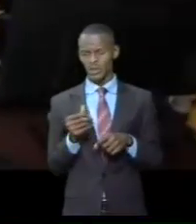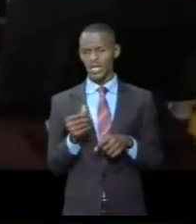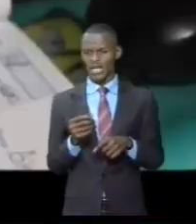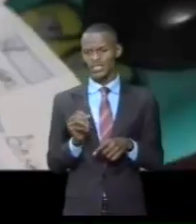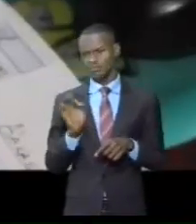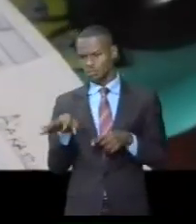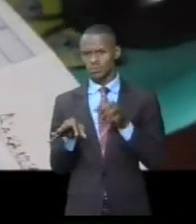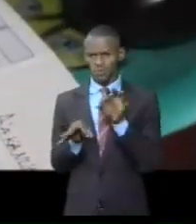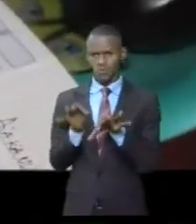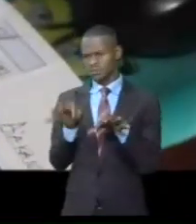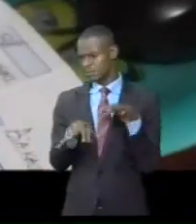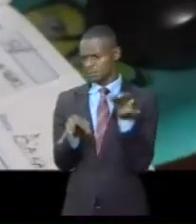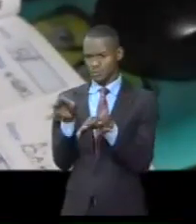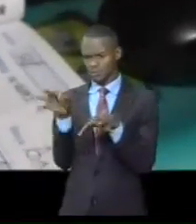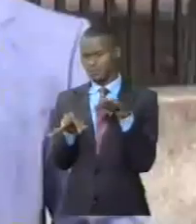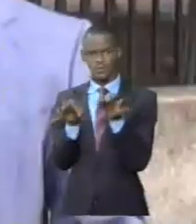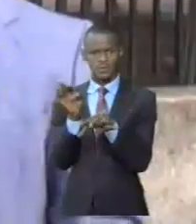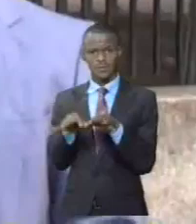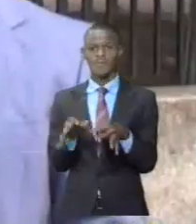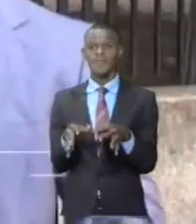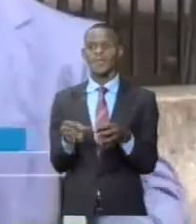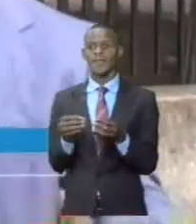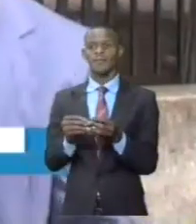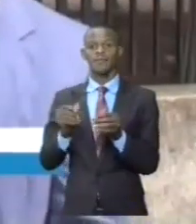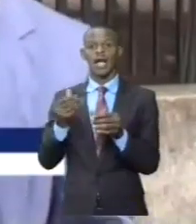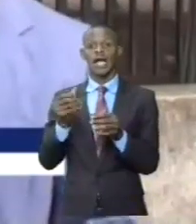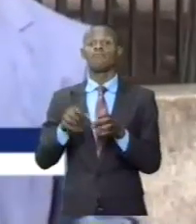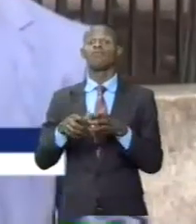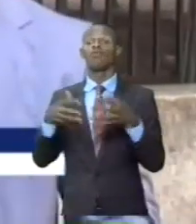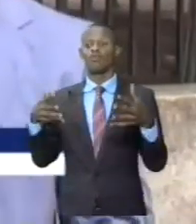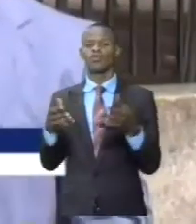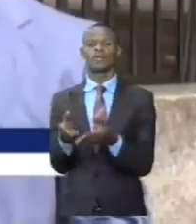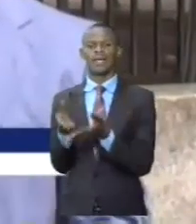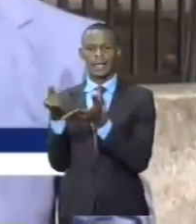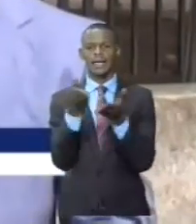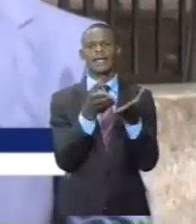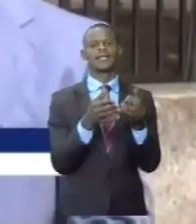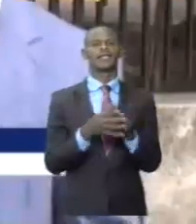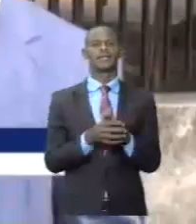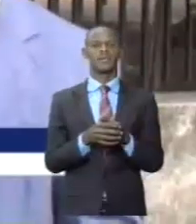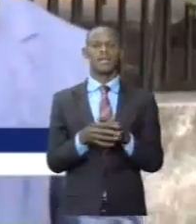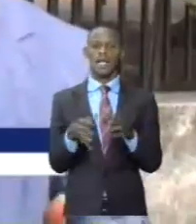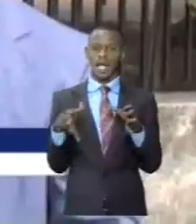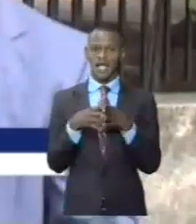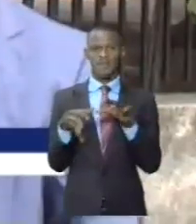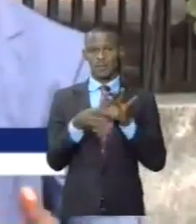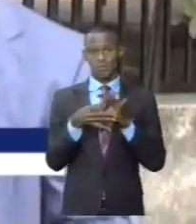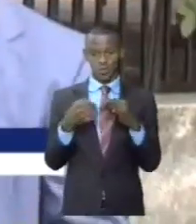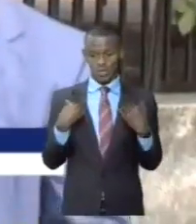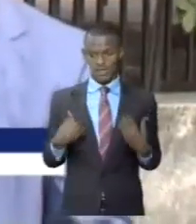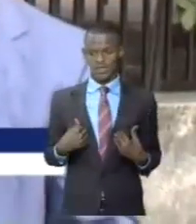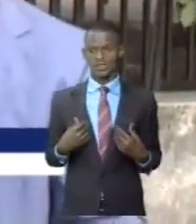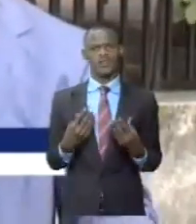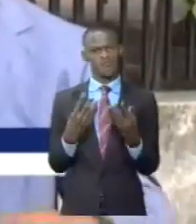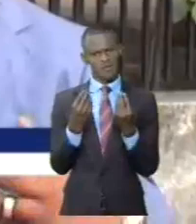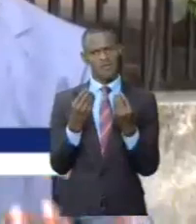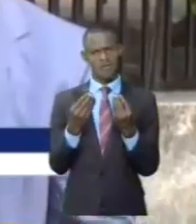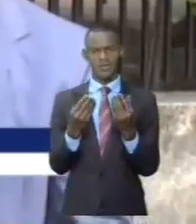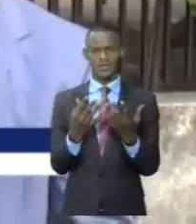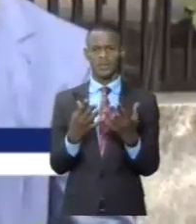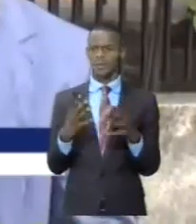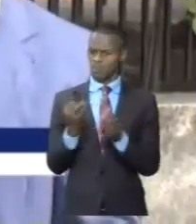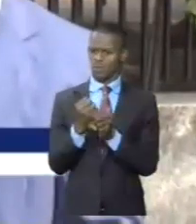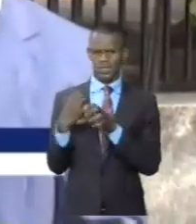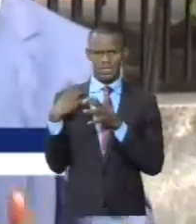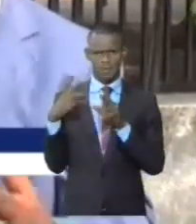cotisation, nous avons la possibilité d'avoir des bons soins de qualité dans les meilleurs hôpitaux de la République. Aujourd'hui, avec la mutuelle, avec l'apport